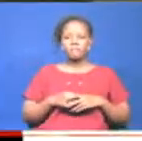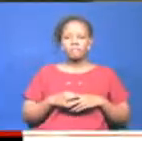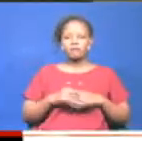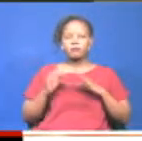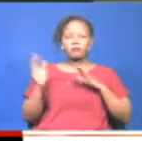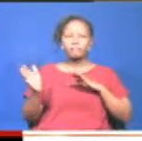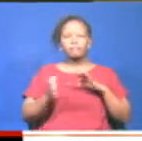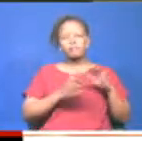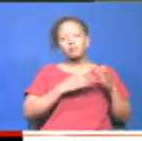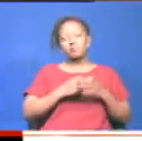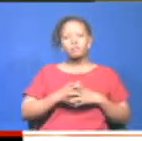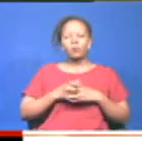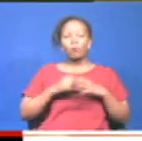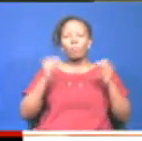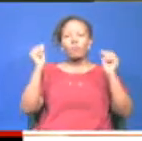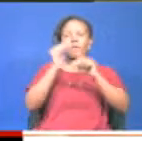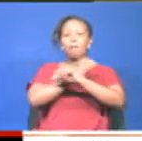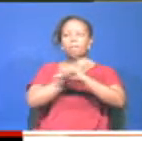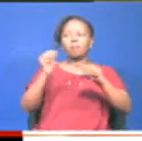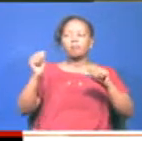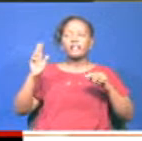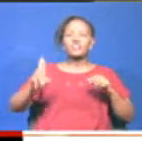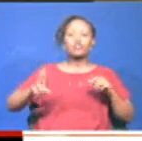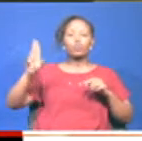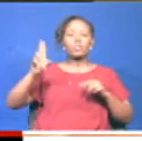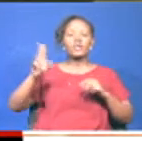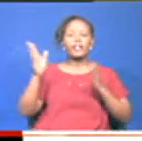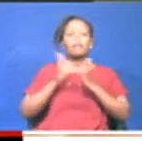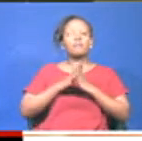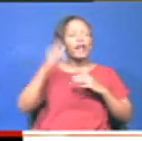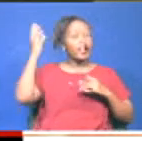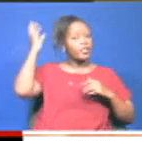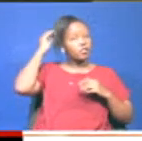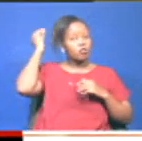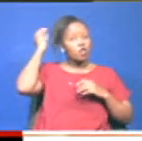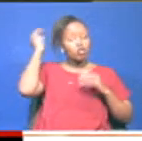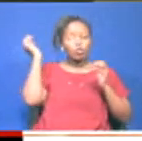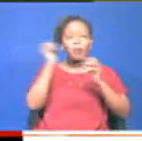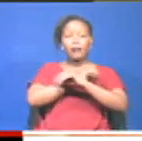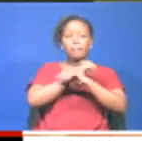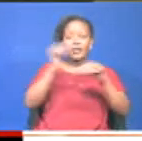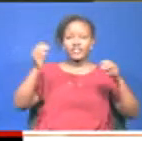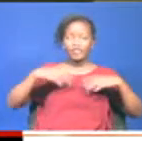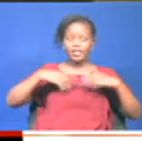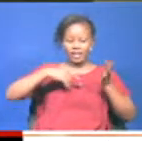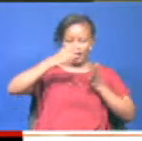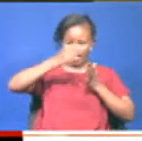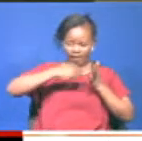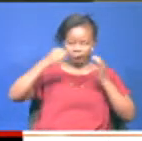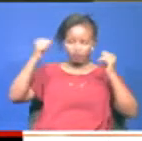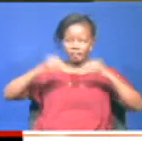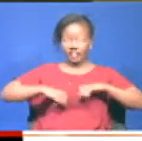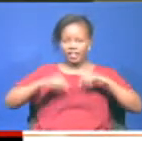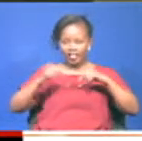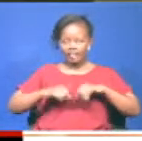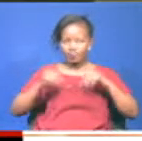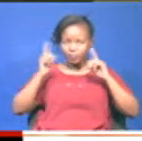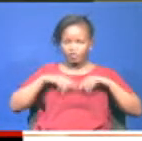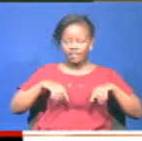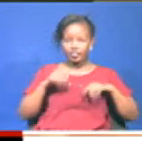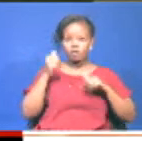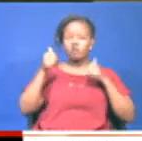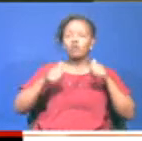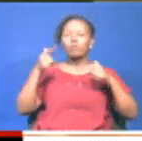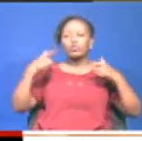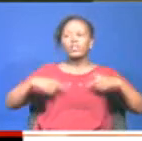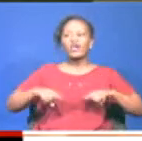President Uhuru Kenyatta and his Somalia counterpart Hassan Sheikh Mohamud have signed a mutual agreement that will allow the